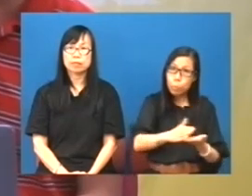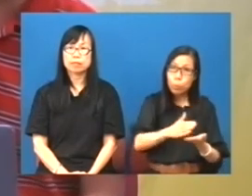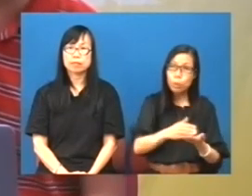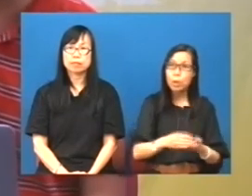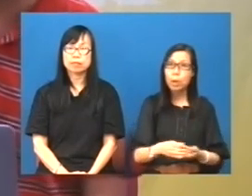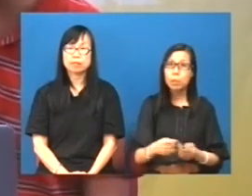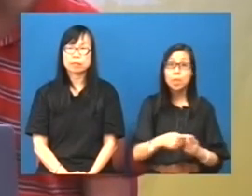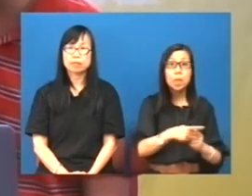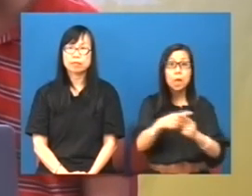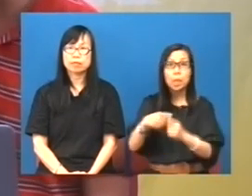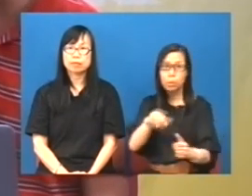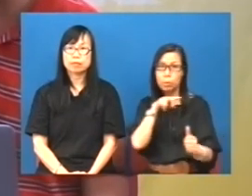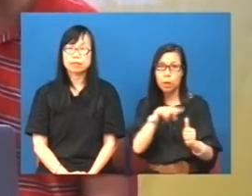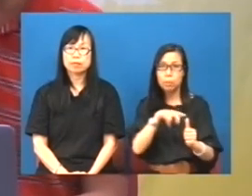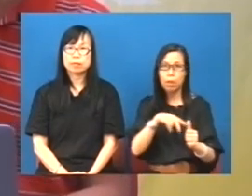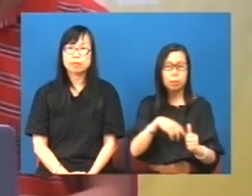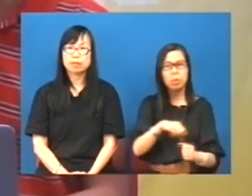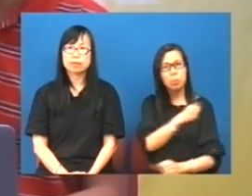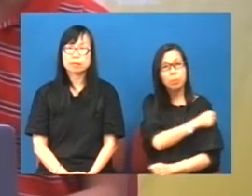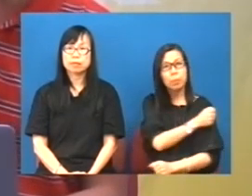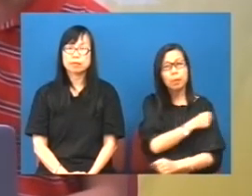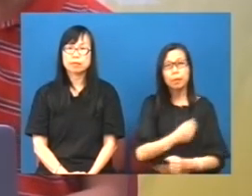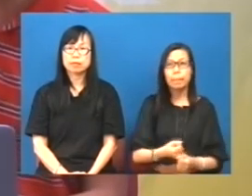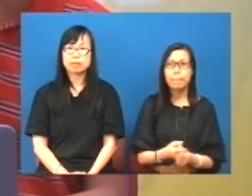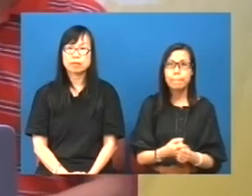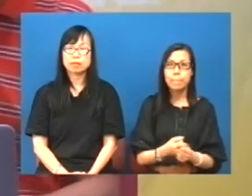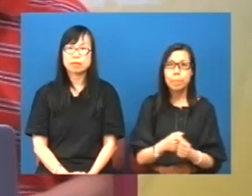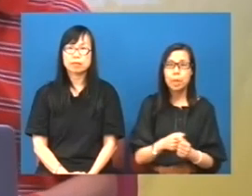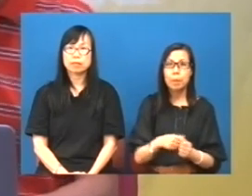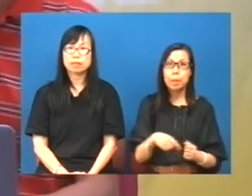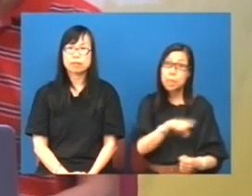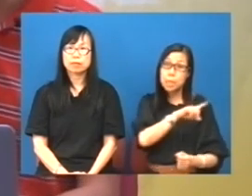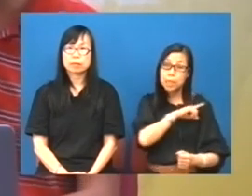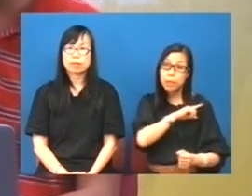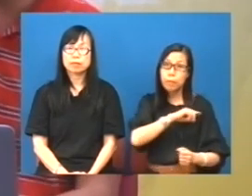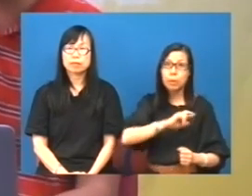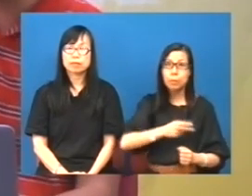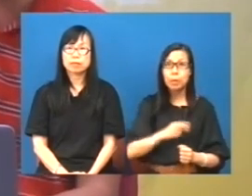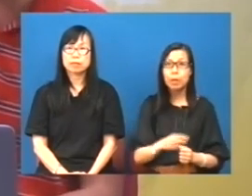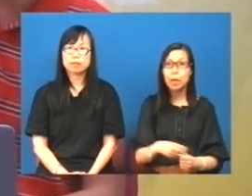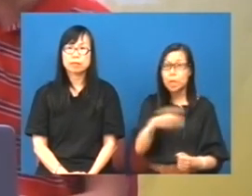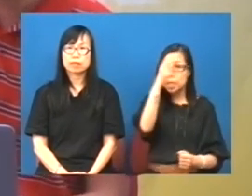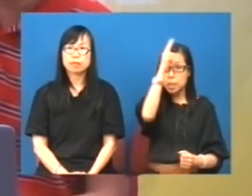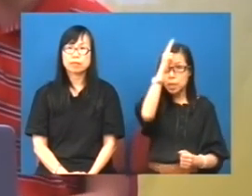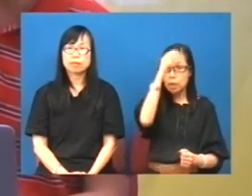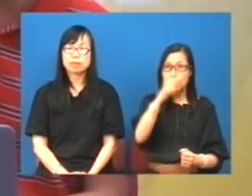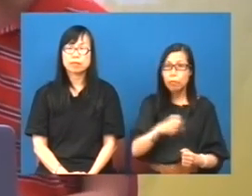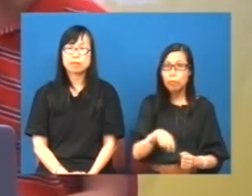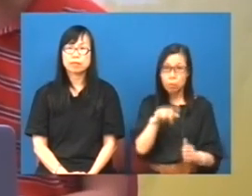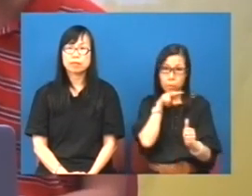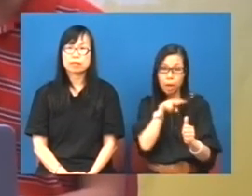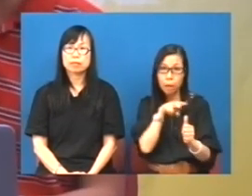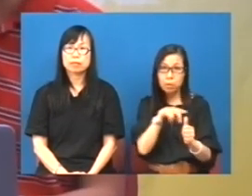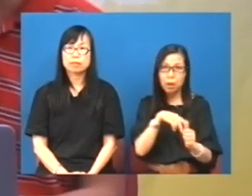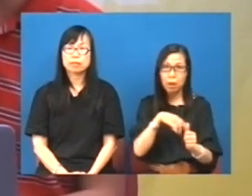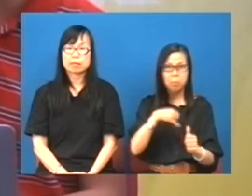也都難監察很實際我剛才說私營化之後其實政府本身都難得去監察這些私